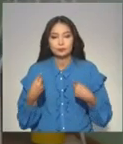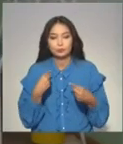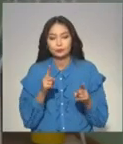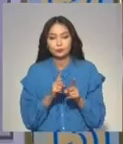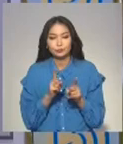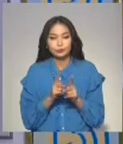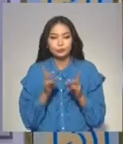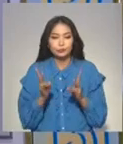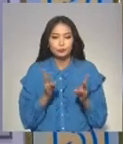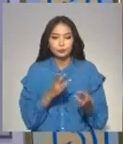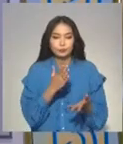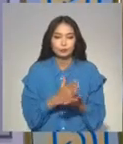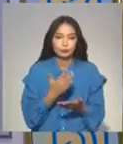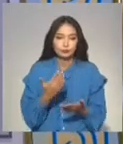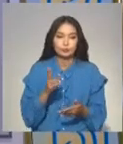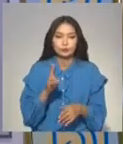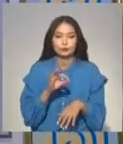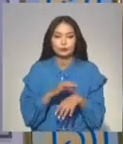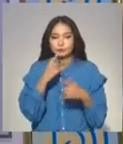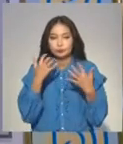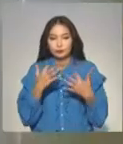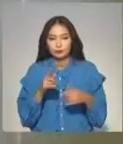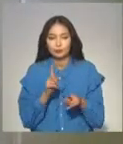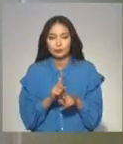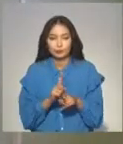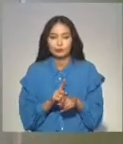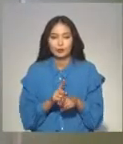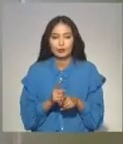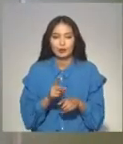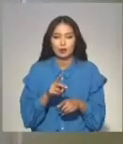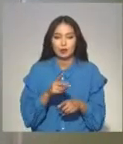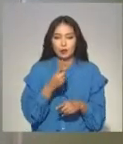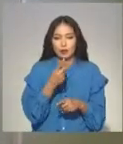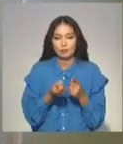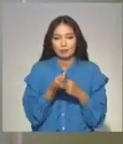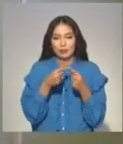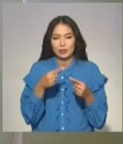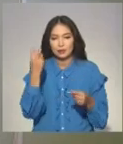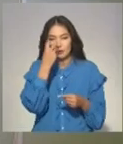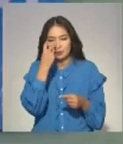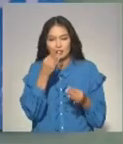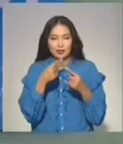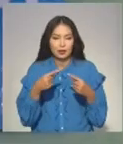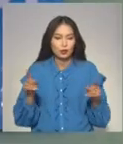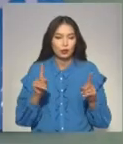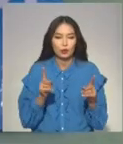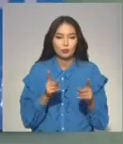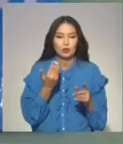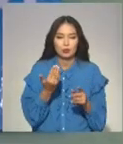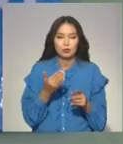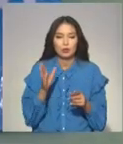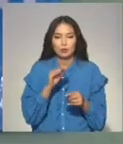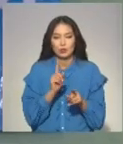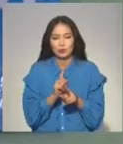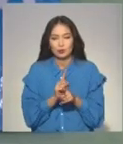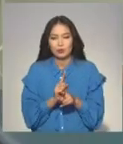бар. Мәселен, полиомиелитпен ауырған кезде паралич дамуы мүмкін. Қызылша соқырлық пен паненцефалит, яғни мидың зақымдануына